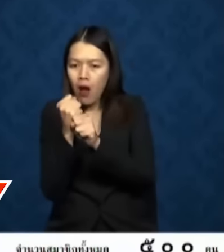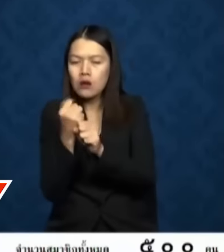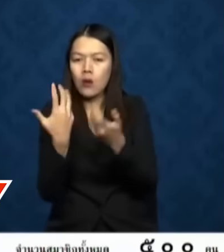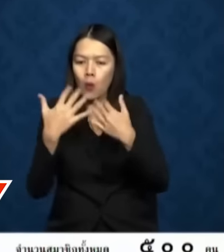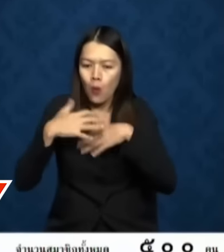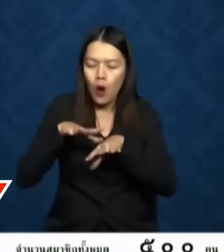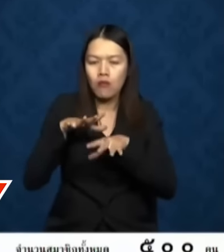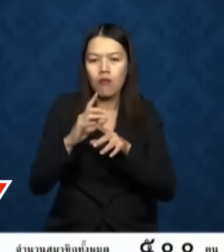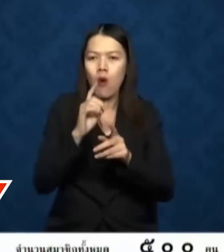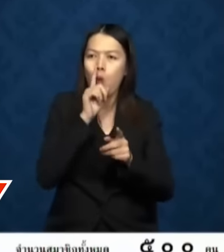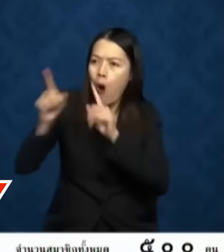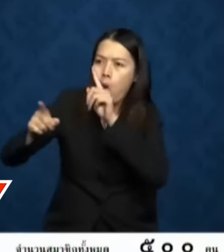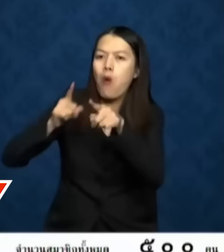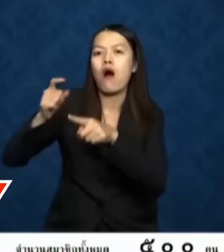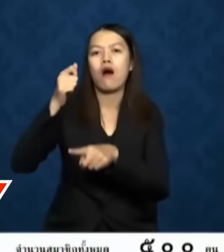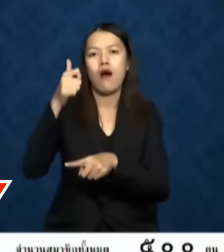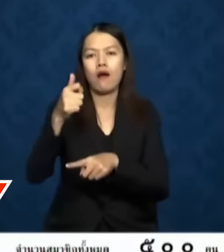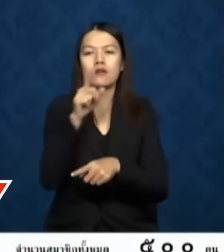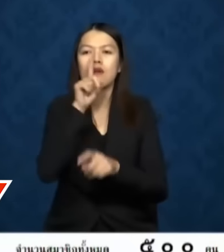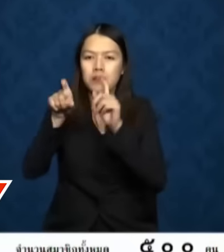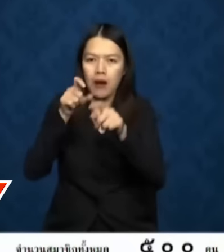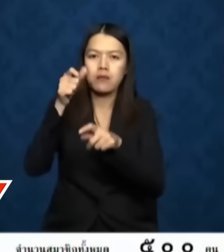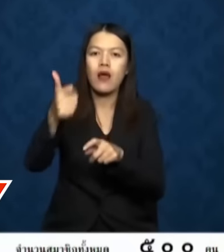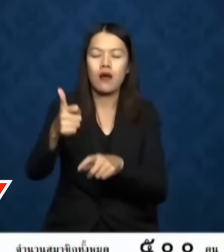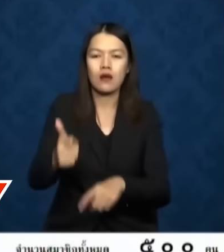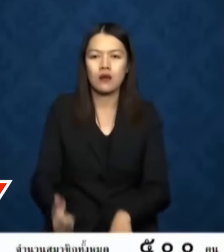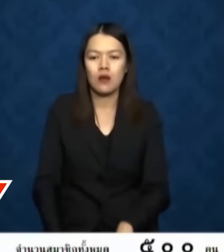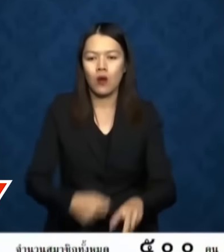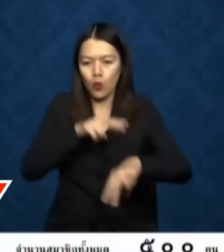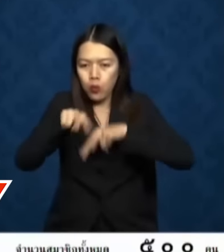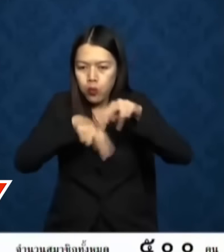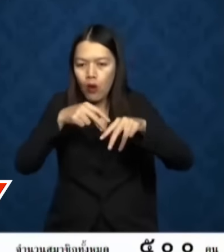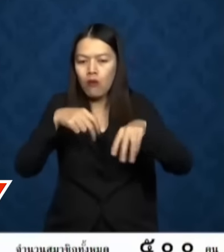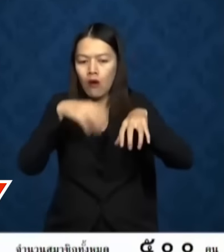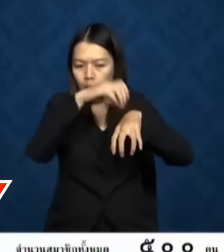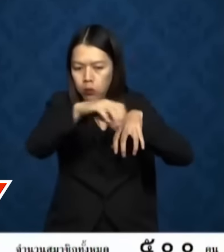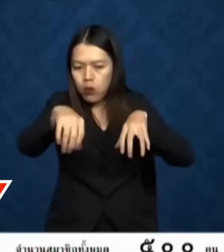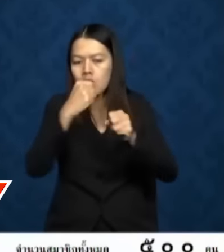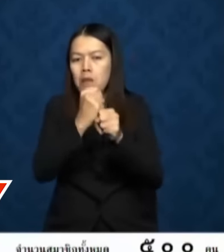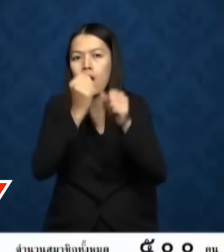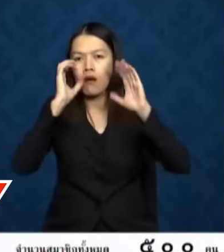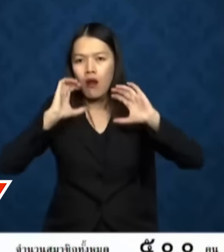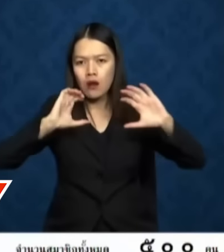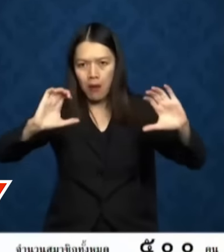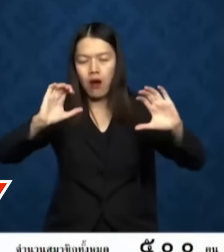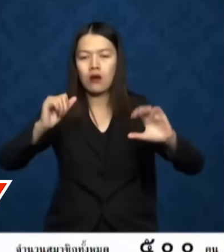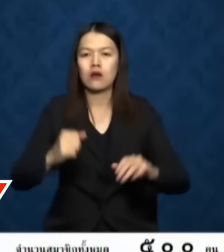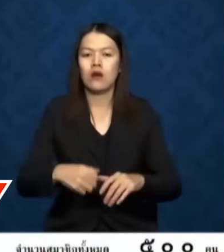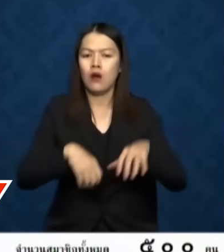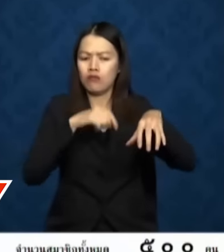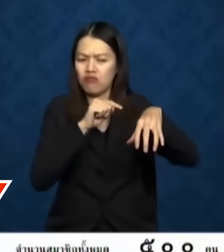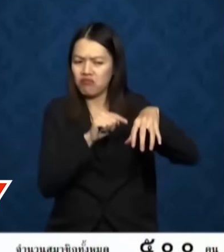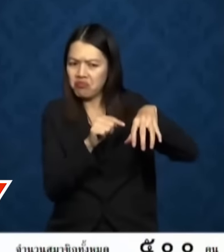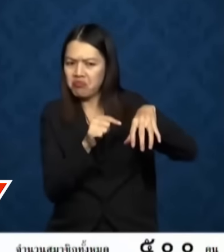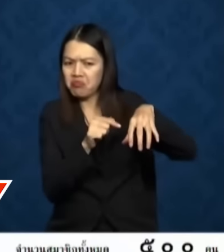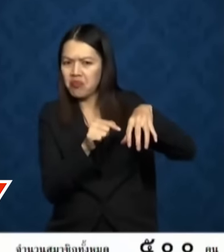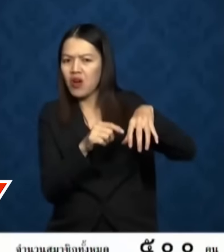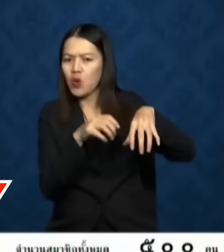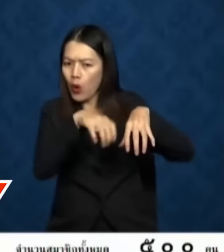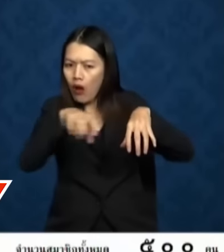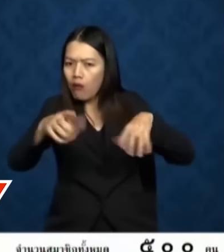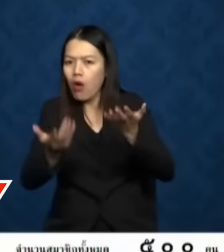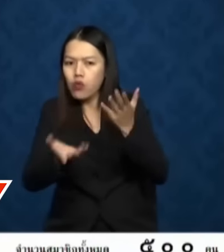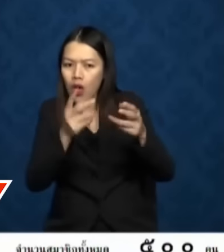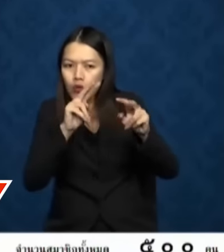มในการวิพากษ์วิจารณ์ตั้งคำถามและตรวจสอบหน่วยงานของรัฐไม่ว่าหน่วยงานนั้นจะเป็นหน่วยงาน